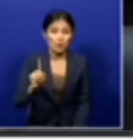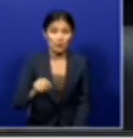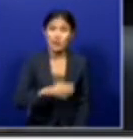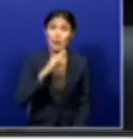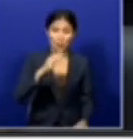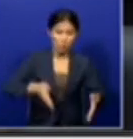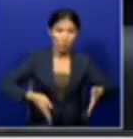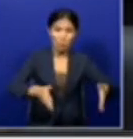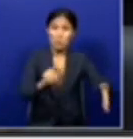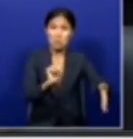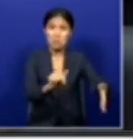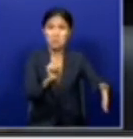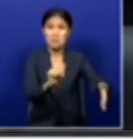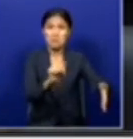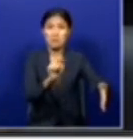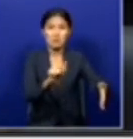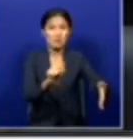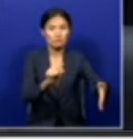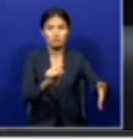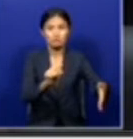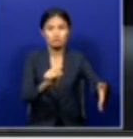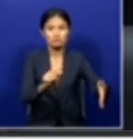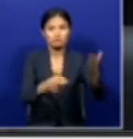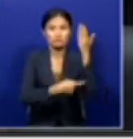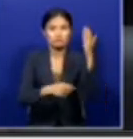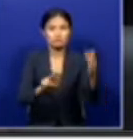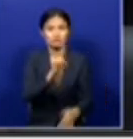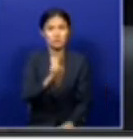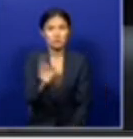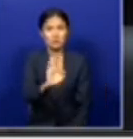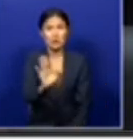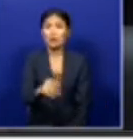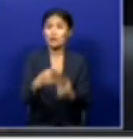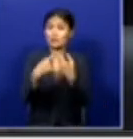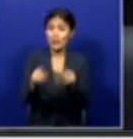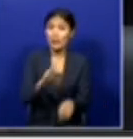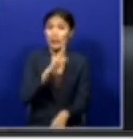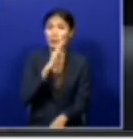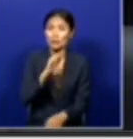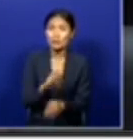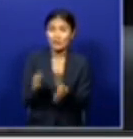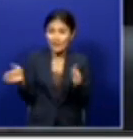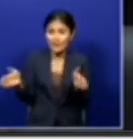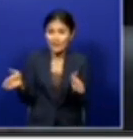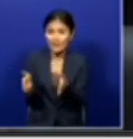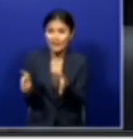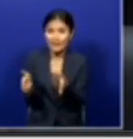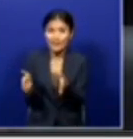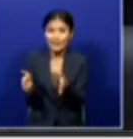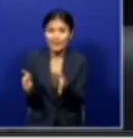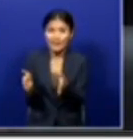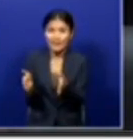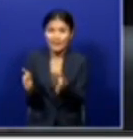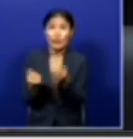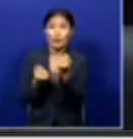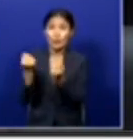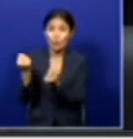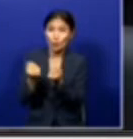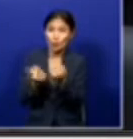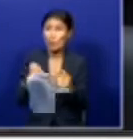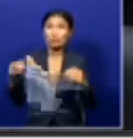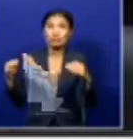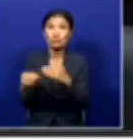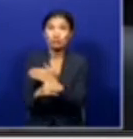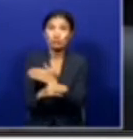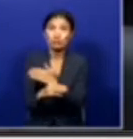ายประธานเนี่ยเขาไม่ใช้เขาจะเลือกใช้เฉพาะถนนที่มีปริมาณการจราจรน้อยๆท่าน